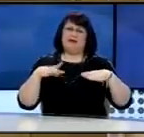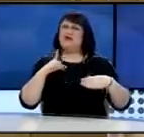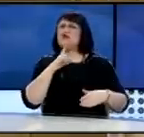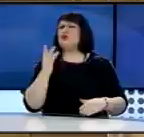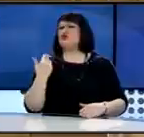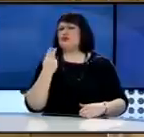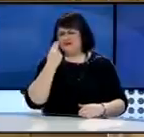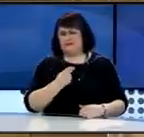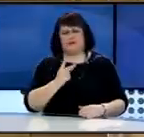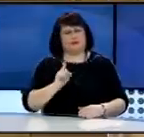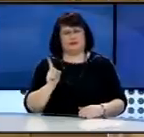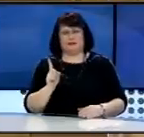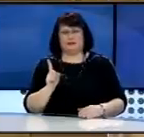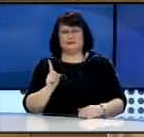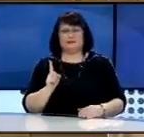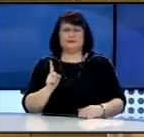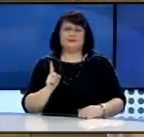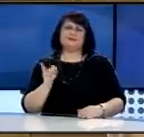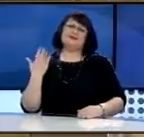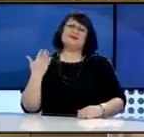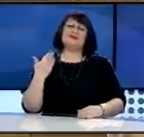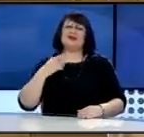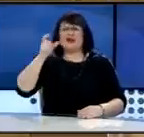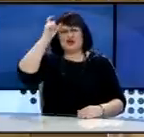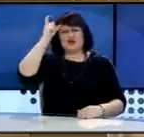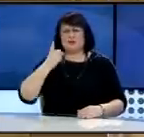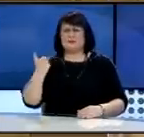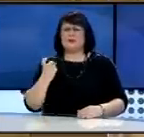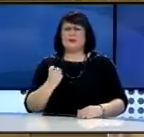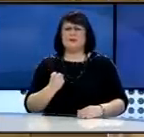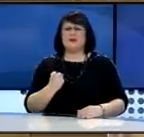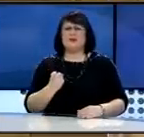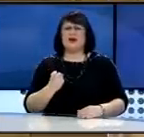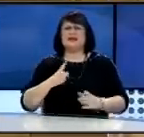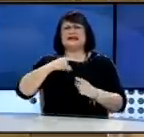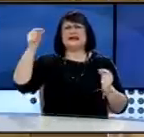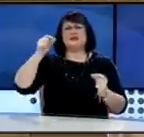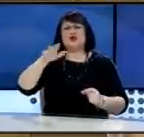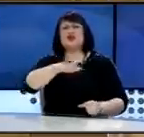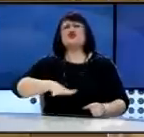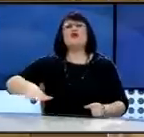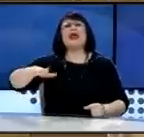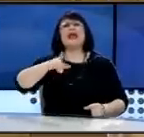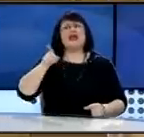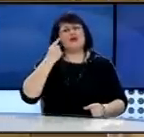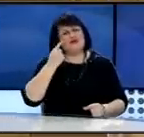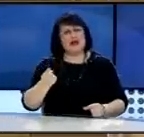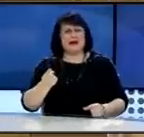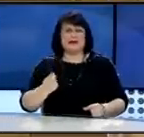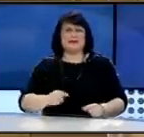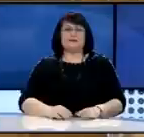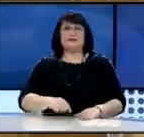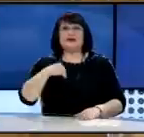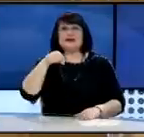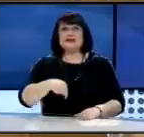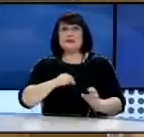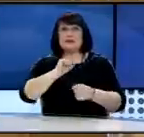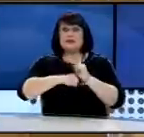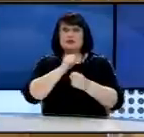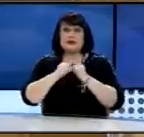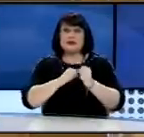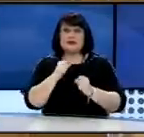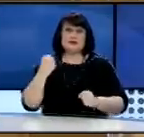πρόσφατα με τις πρόσφατες τουρκικές προκλήσεις στο Αιγαίο και στην Κύπρο. Να επιχειρήσει σήμερα να κάνει αυτό